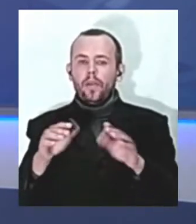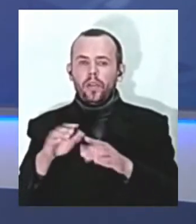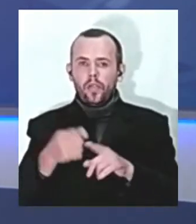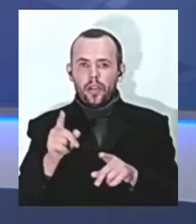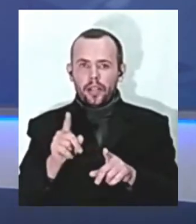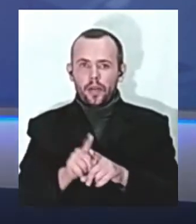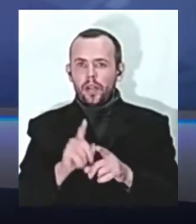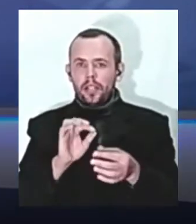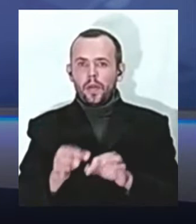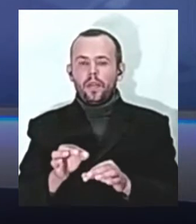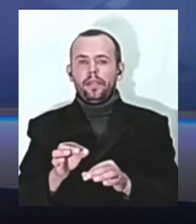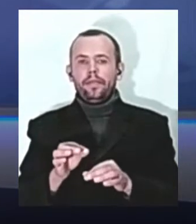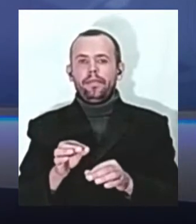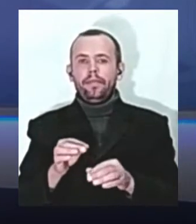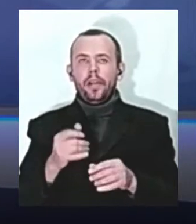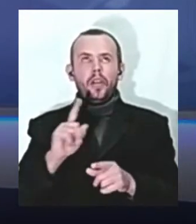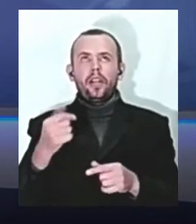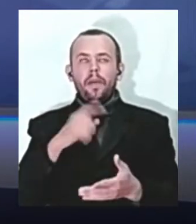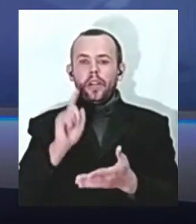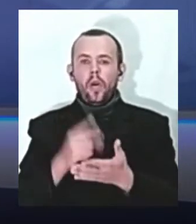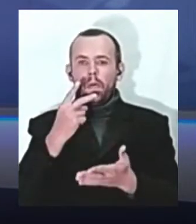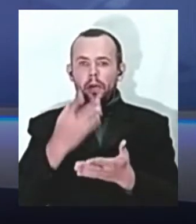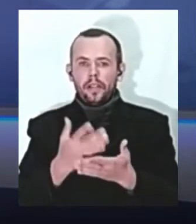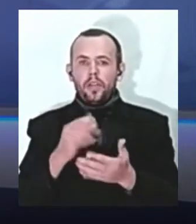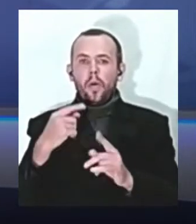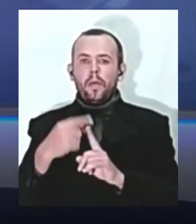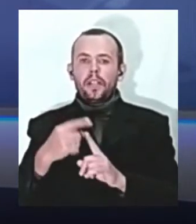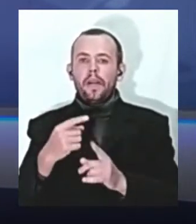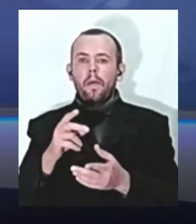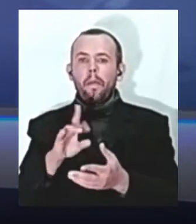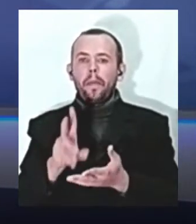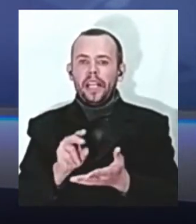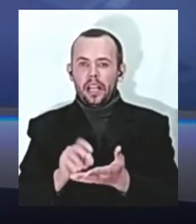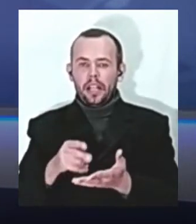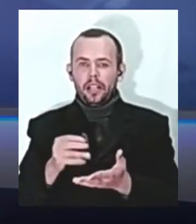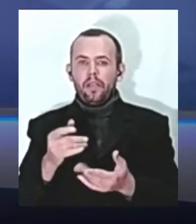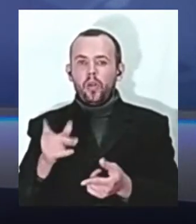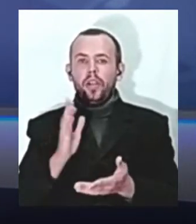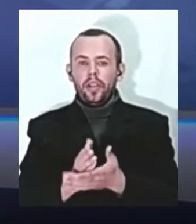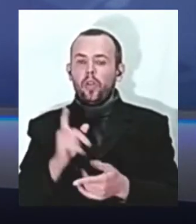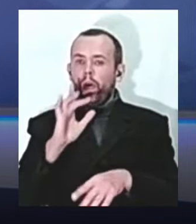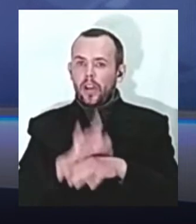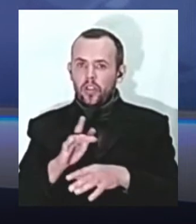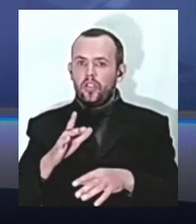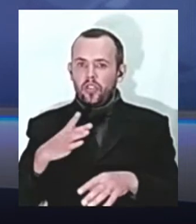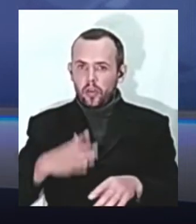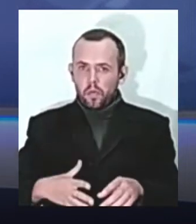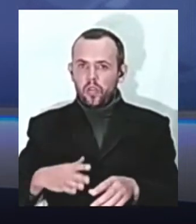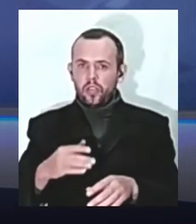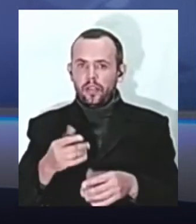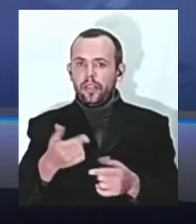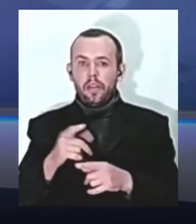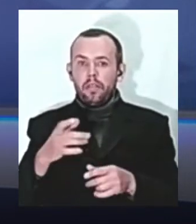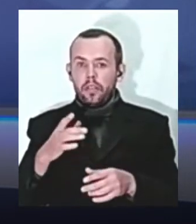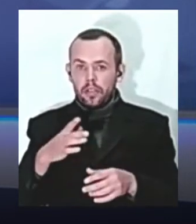необхідно показувати також позитивні приклади. Вони є. Ну, фактично, змушувати громади. Ні, не змушувати. Це просто рейтингування. Ми ж